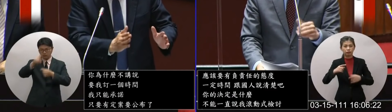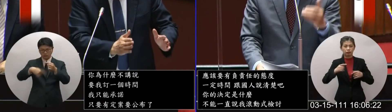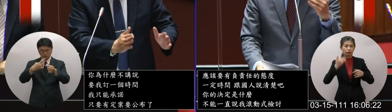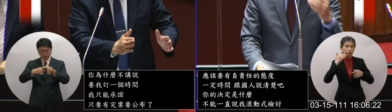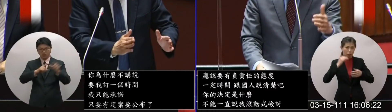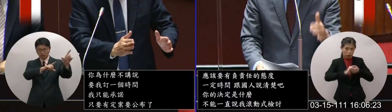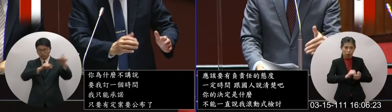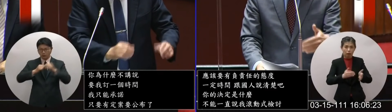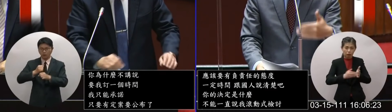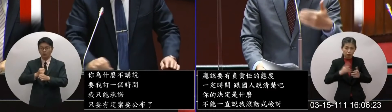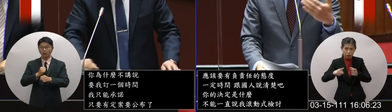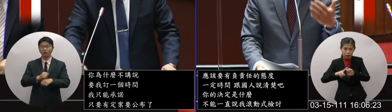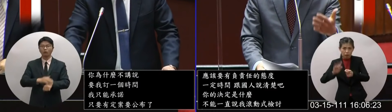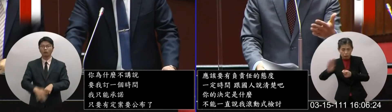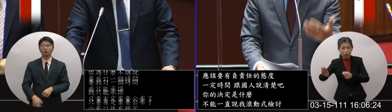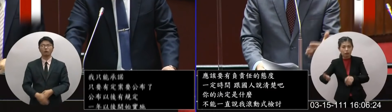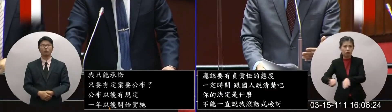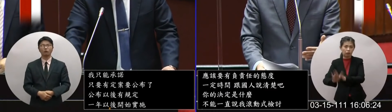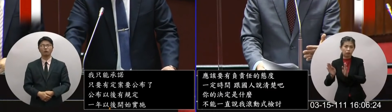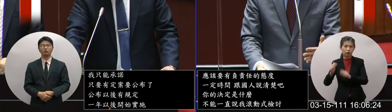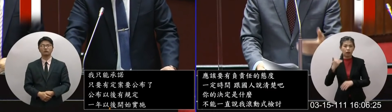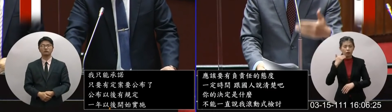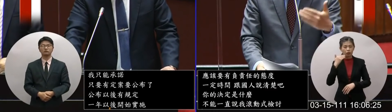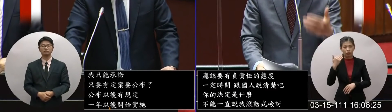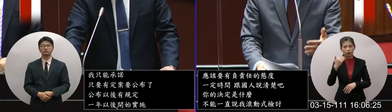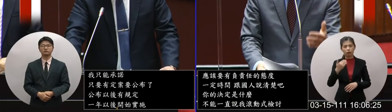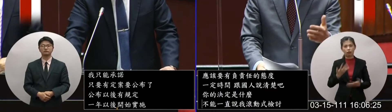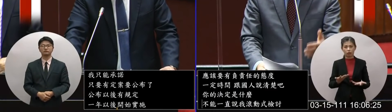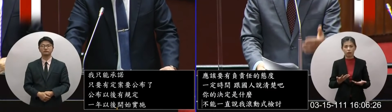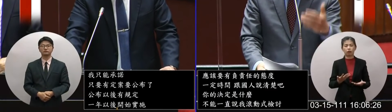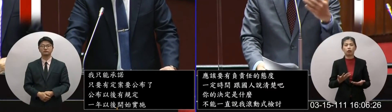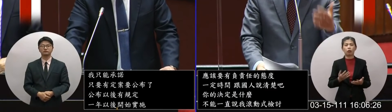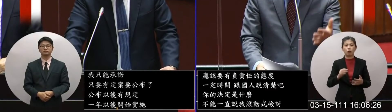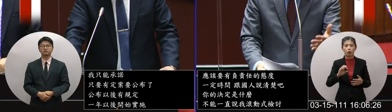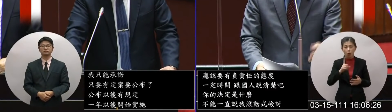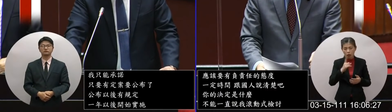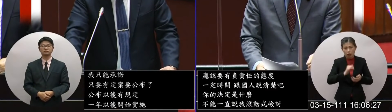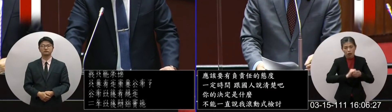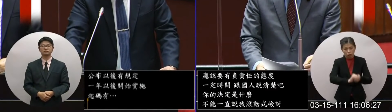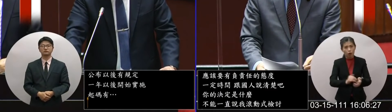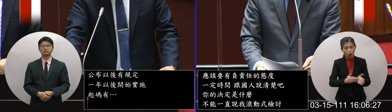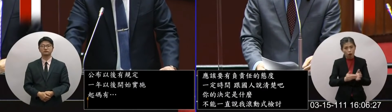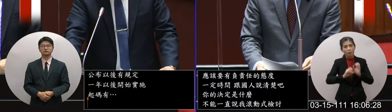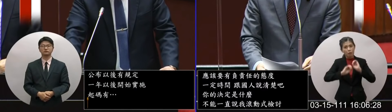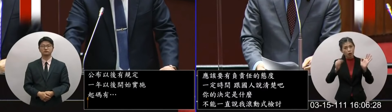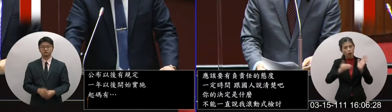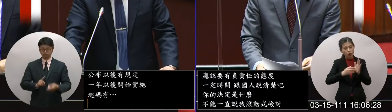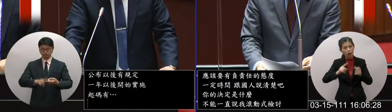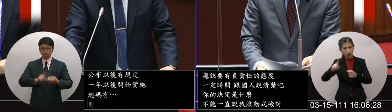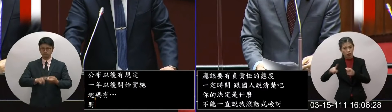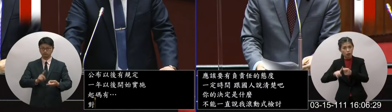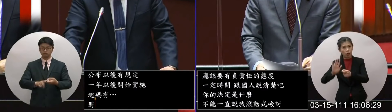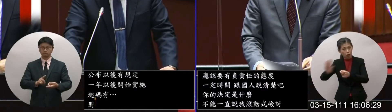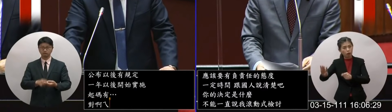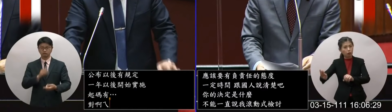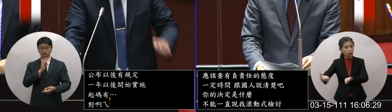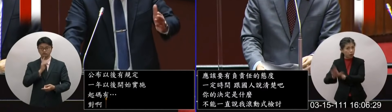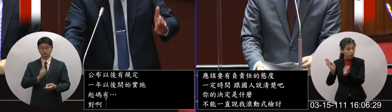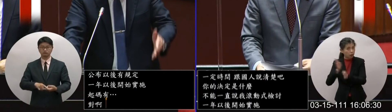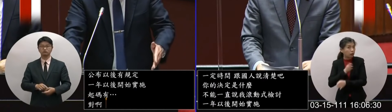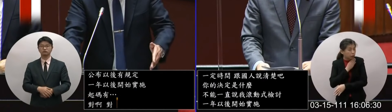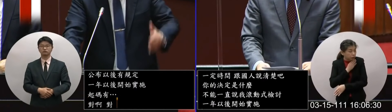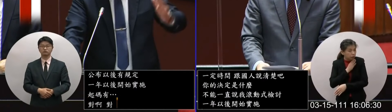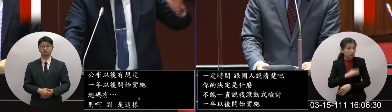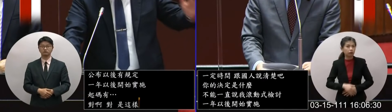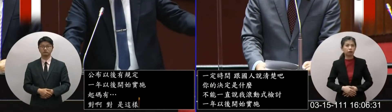开始。如果你的意思说，万一有新的决定，也是公布以后一年后实施嘛？ 对啊，对， 是不是？ 对， 是这样嘛？